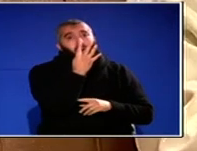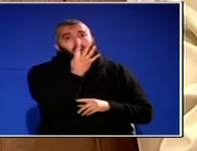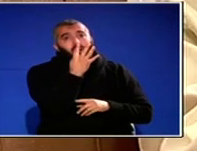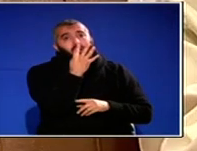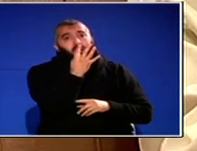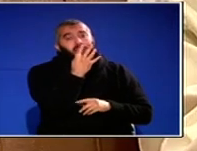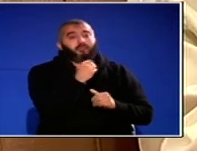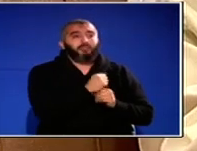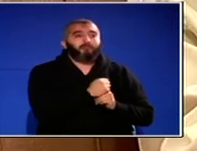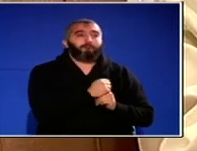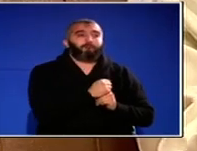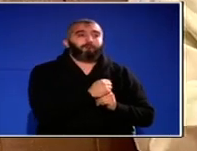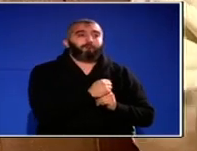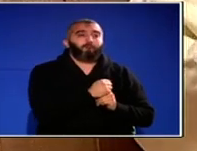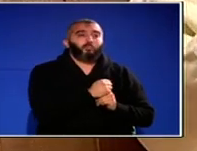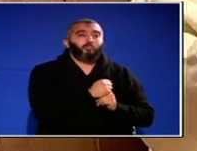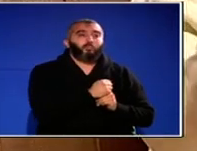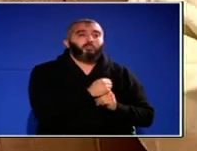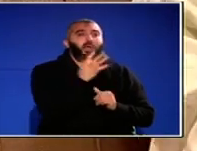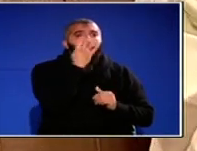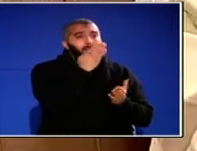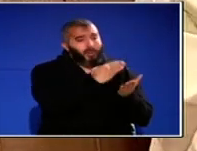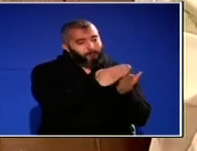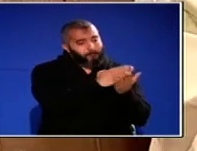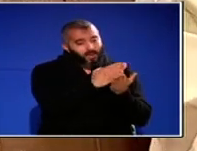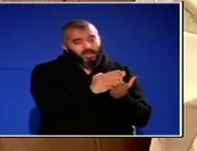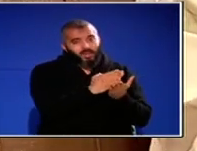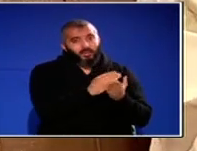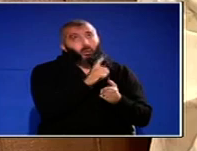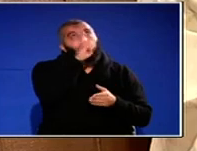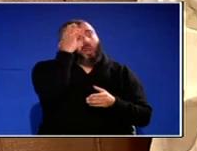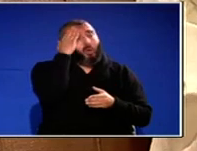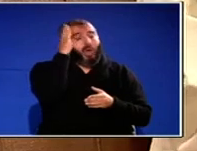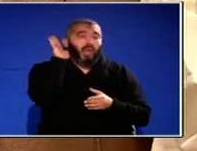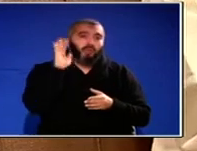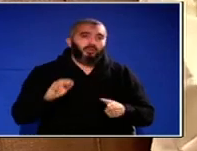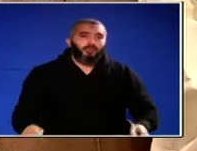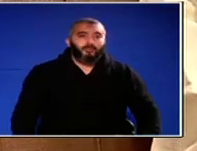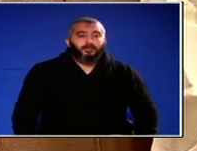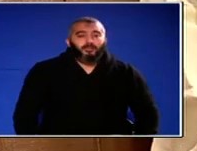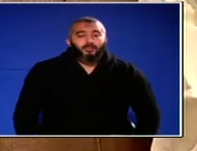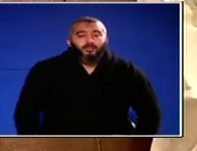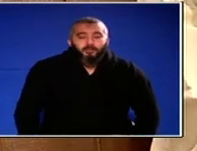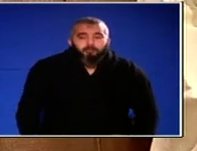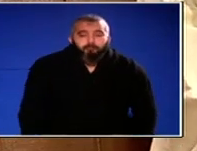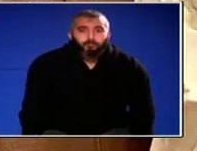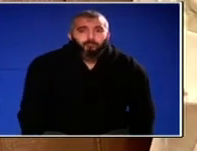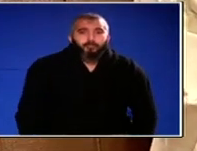أربعة يعني أربعة أقساط إن صح التعبير والله أعلم. الله يبارك فيك شيخنا ويحسن الله